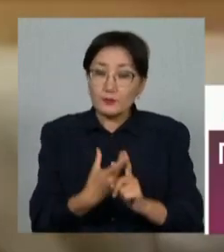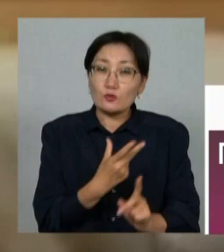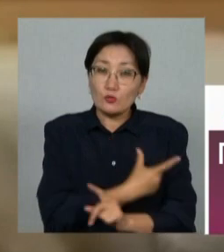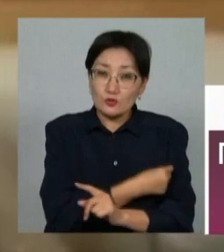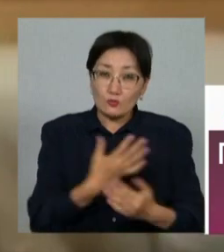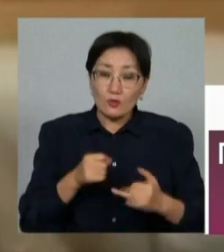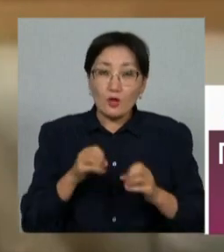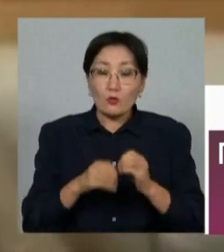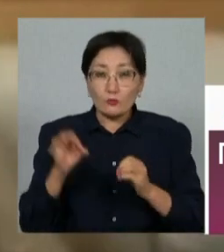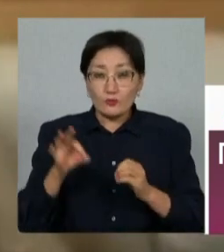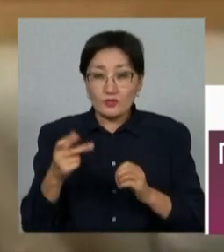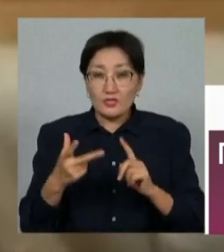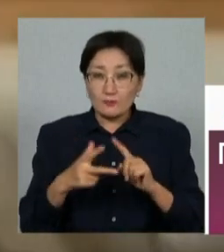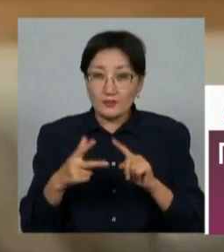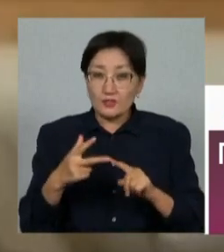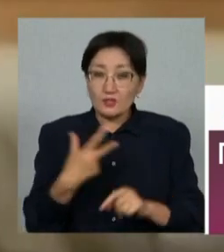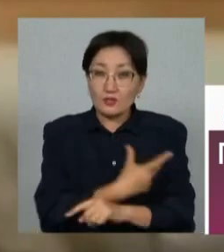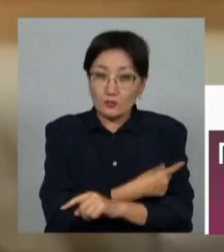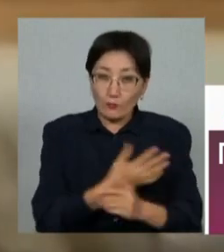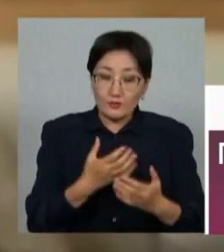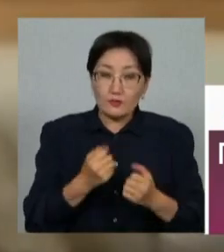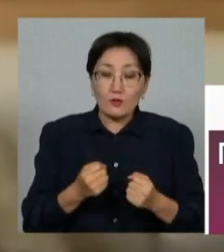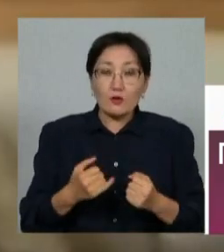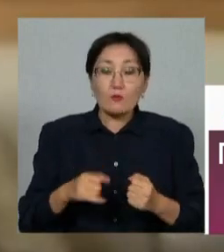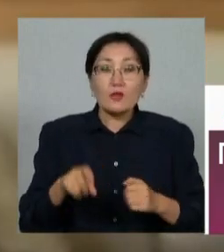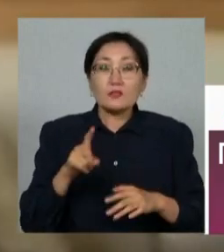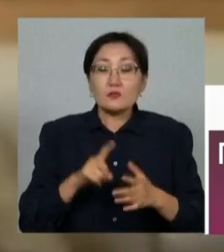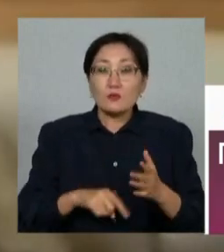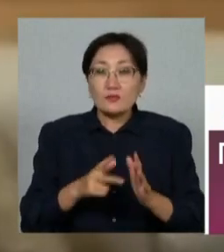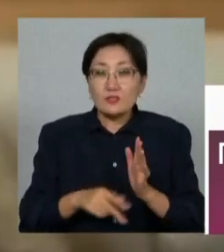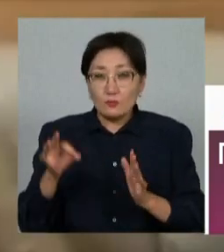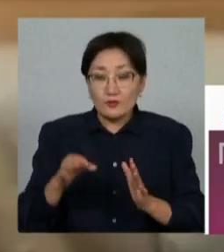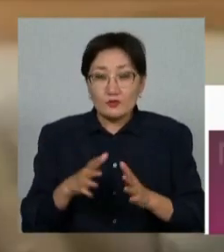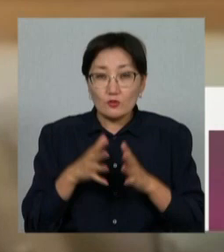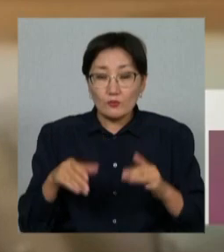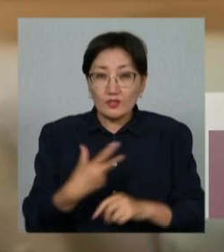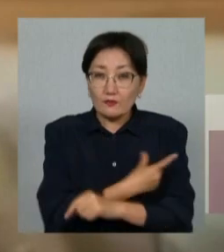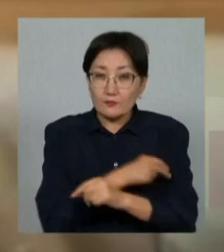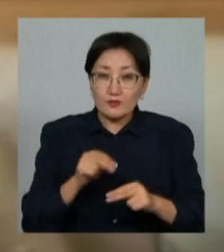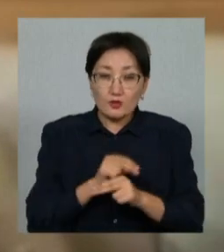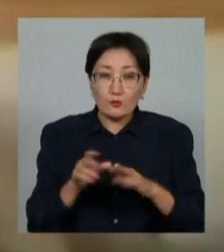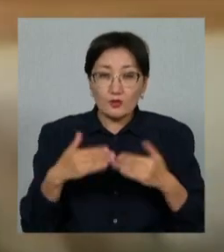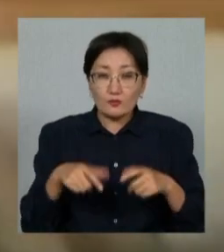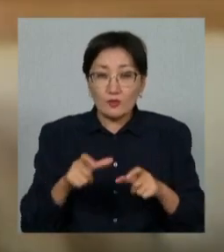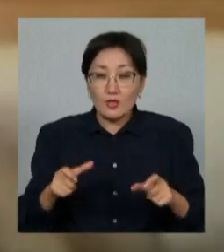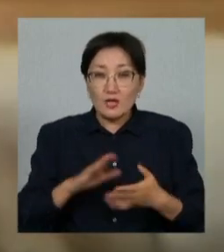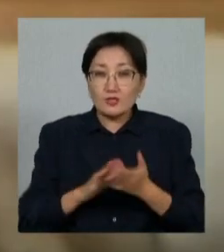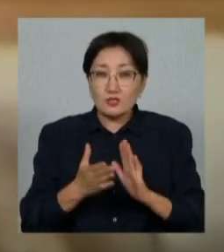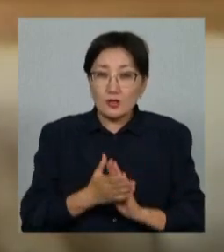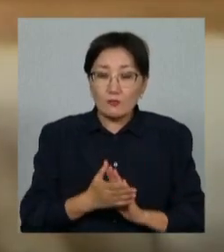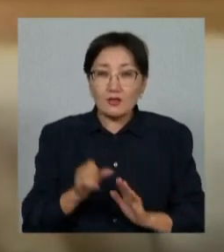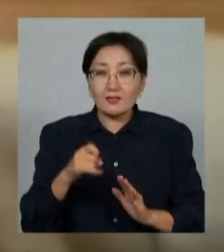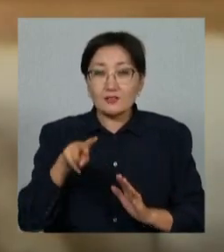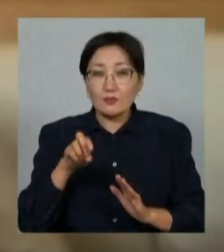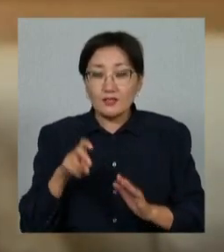дозасын, 10% екі дозасын бірдей алған. Мен елдің 80%-дан астамы екпе алмаған Қазақстанның жағдайын айсбергке